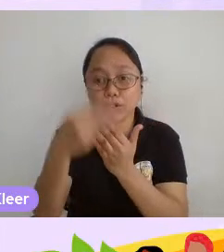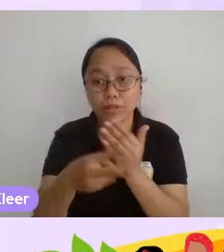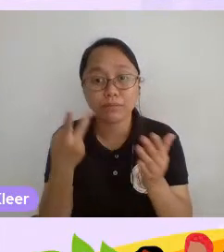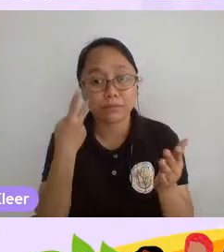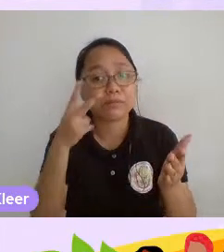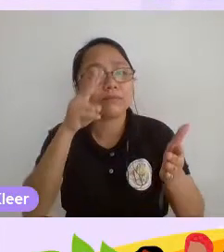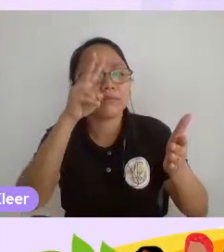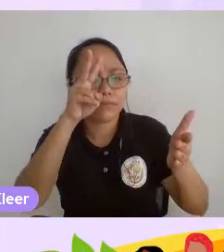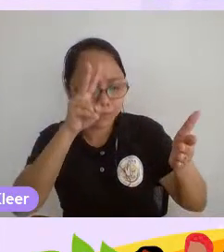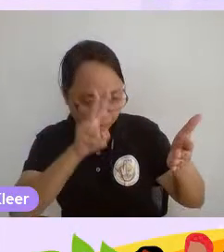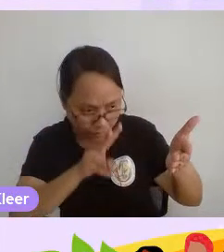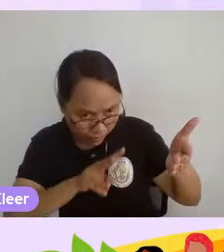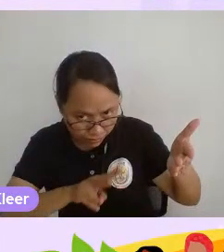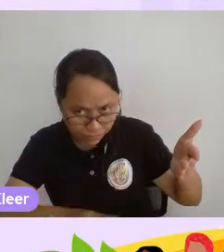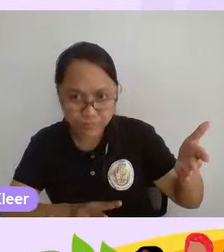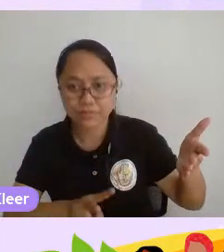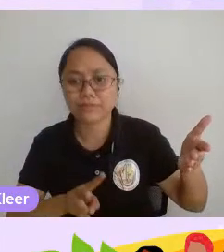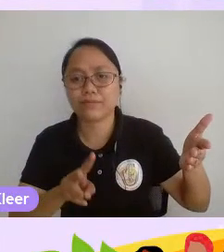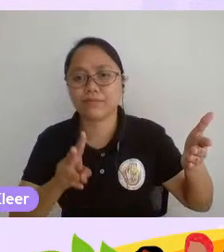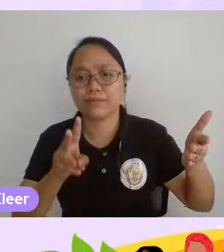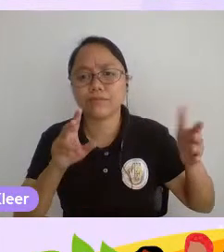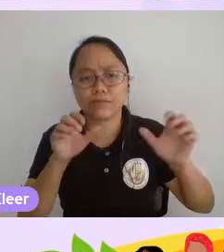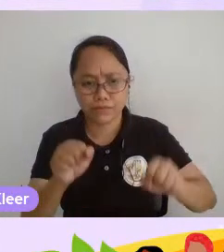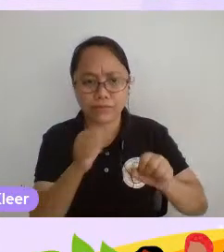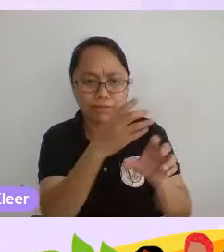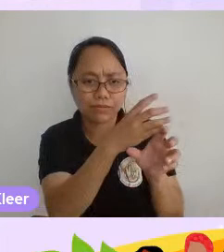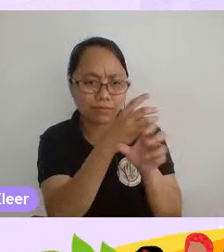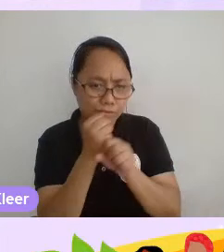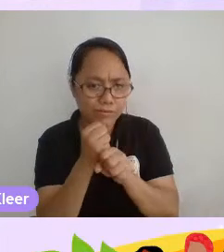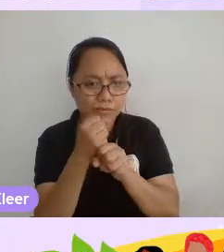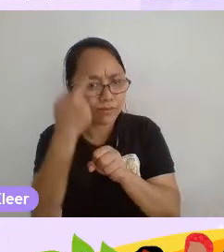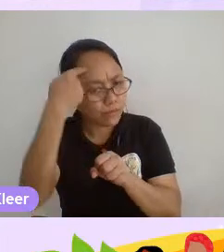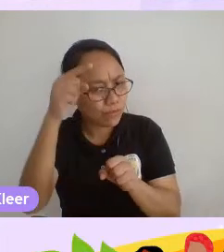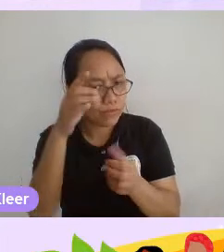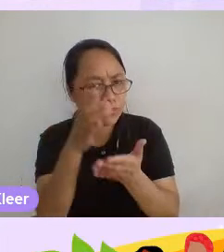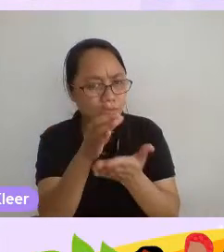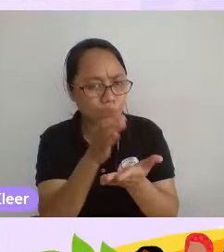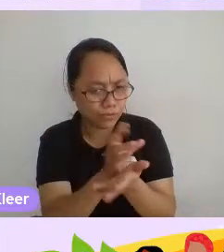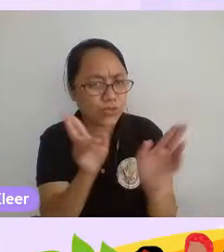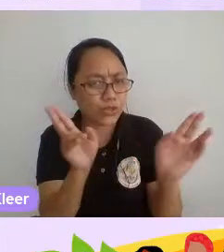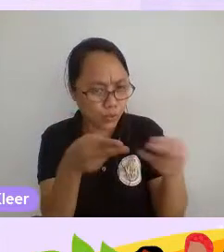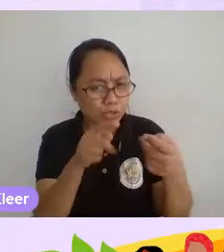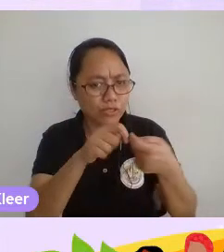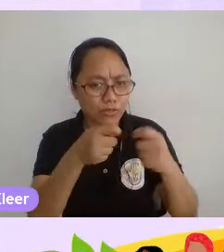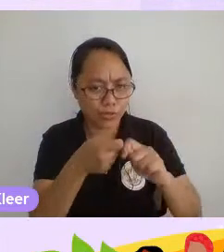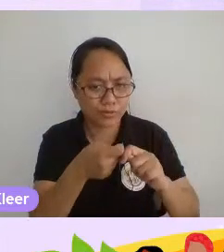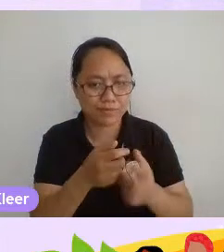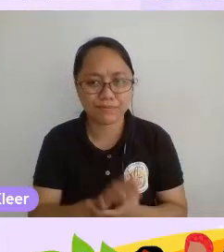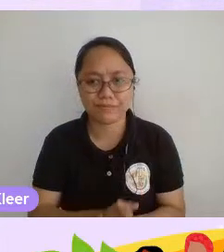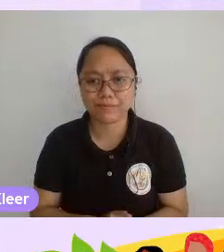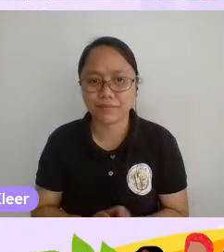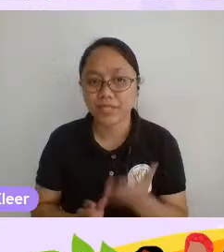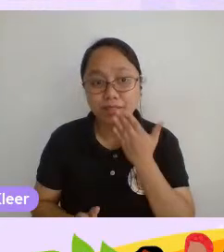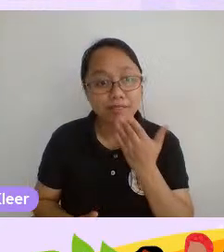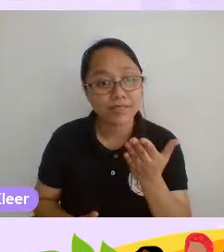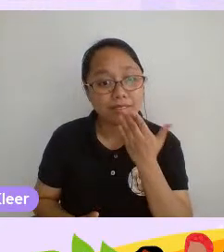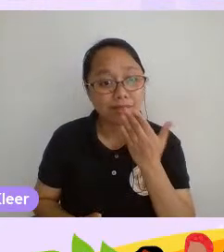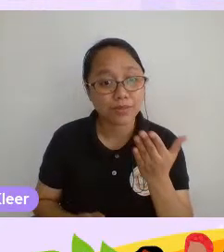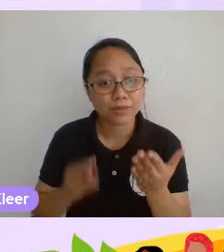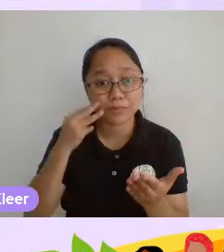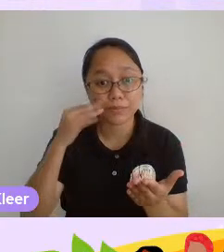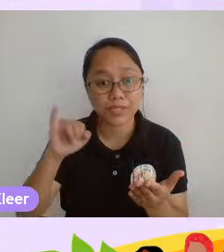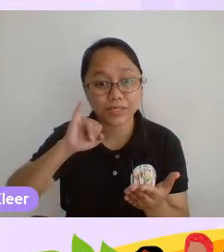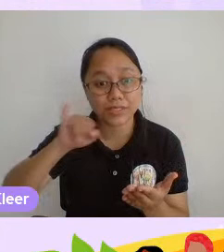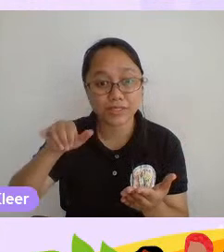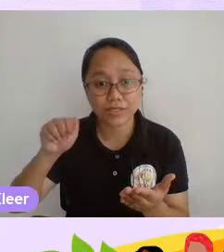naman po natin pumili ng mga entrepreneurship courses na andoon. Thank you, Ms. Jax. No, bali, wala po pala